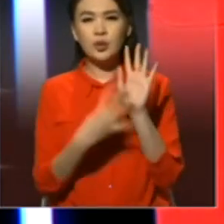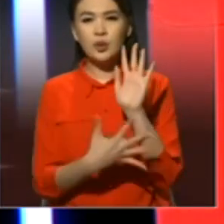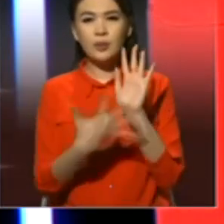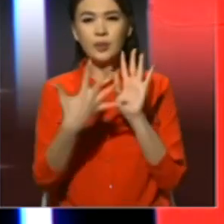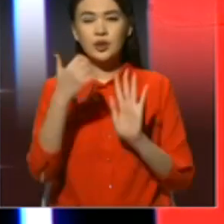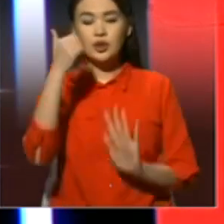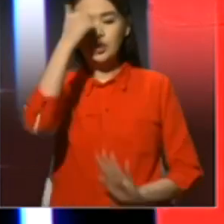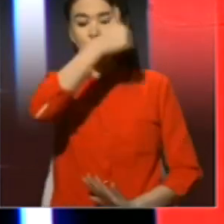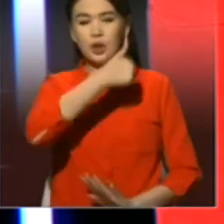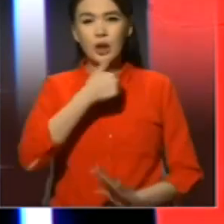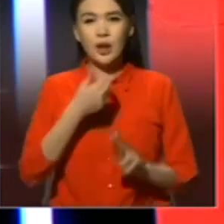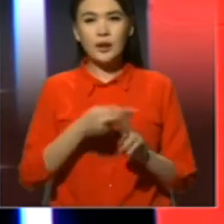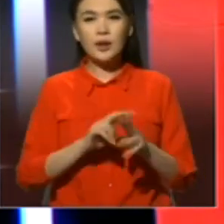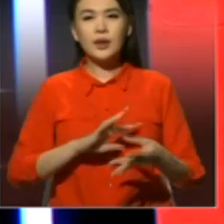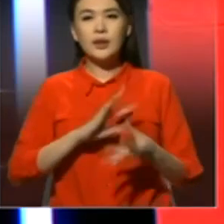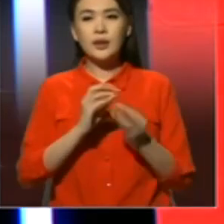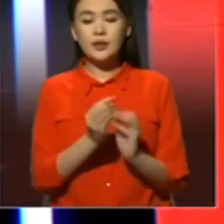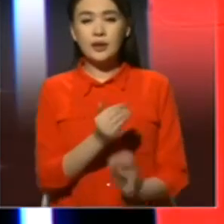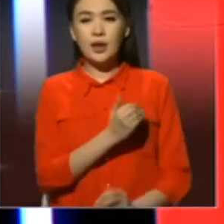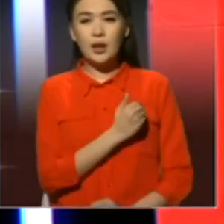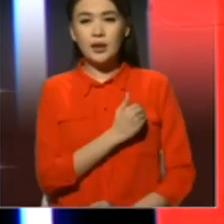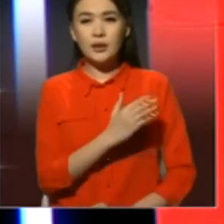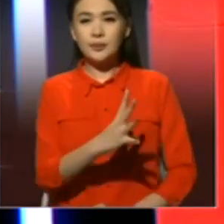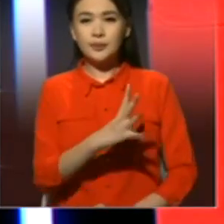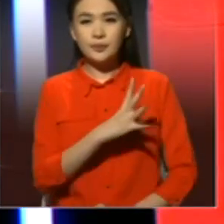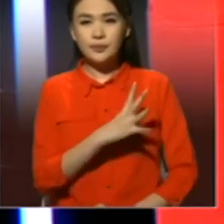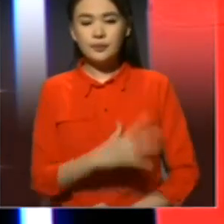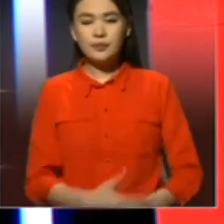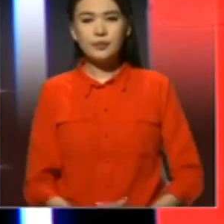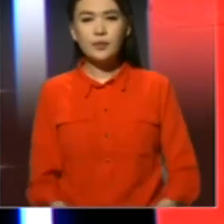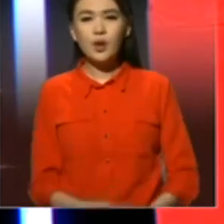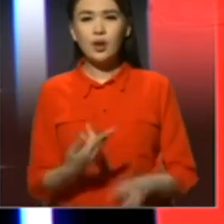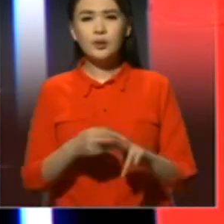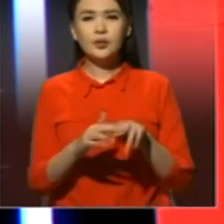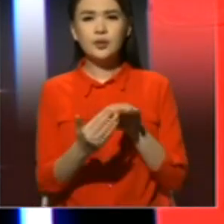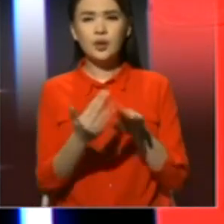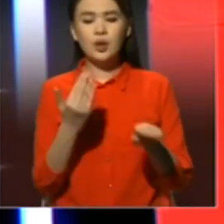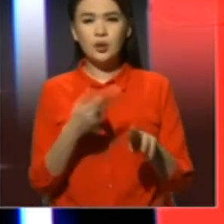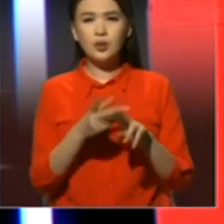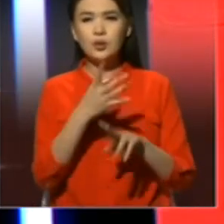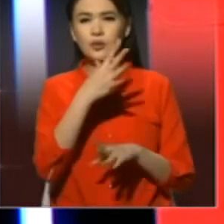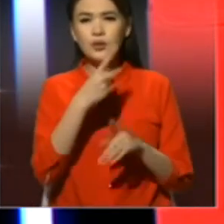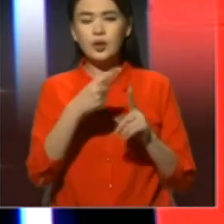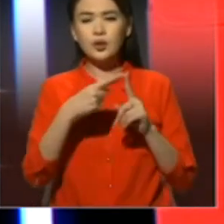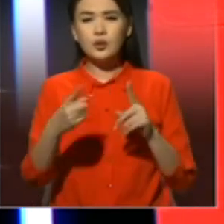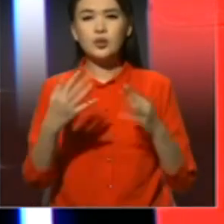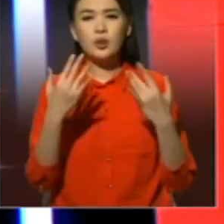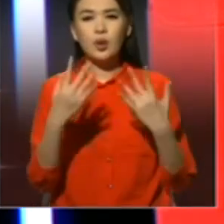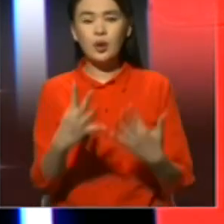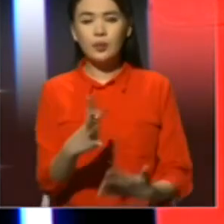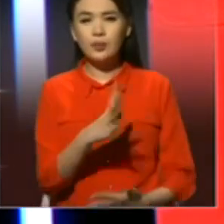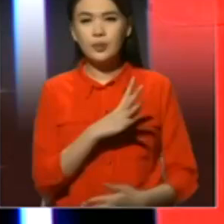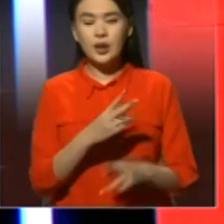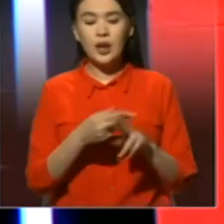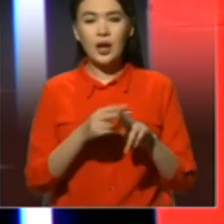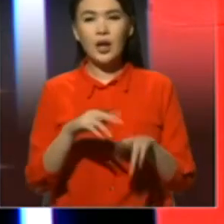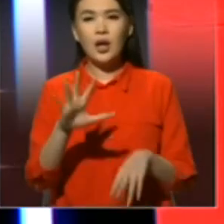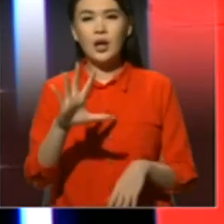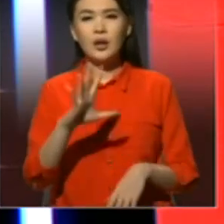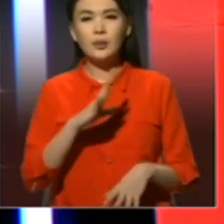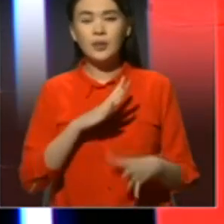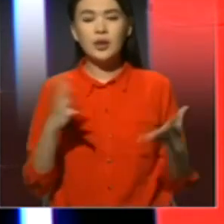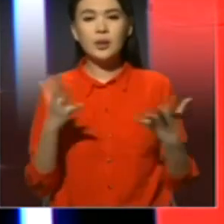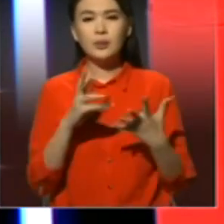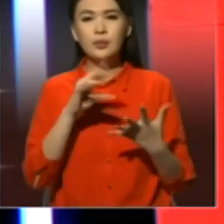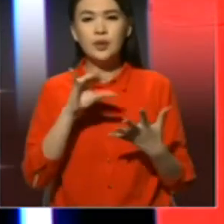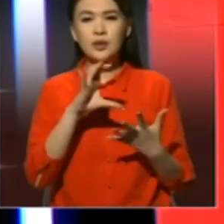жылы ассамблеяның негізі қаланды. Одан бері қаншама уақыт өтті. Сол кездегі ассамблеяның миссиясы